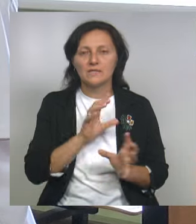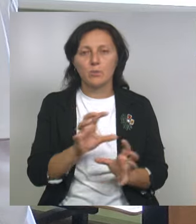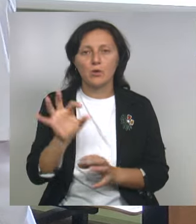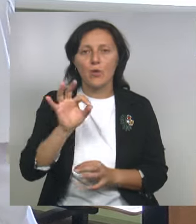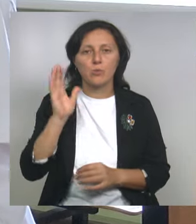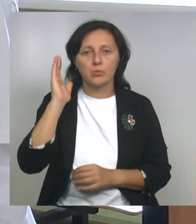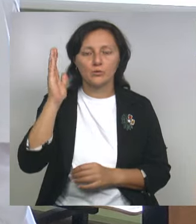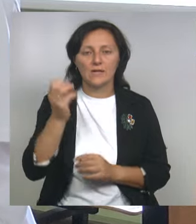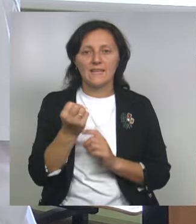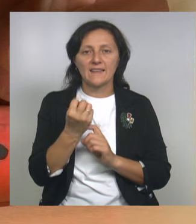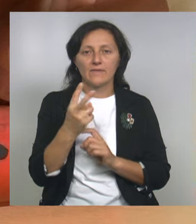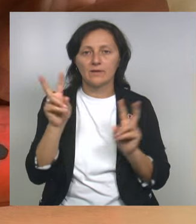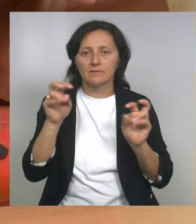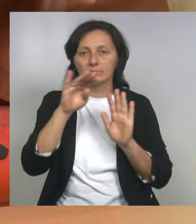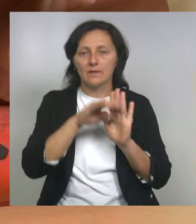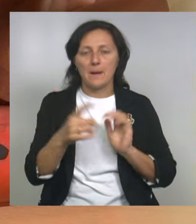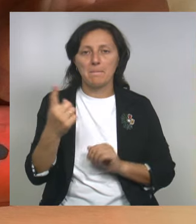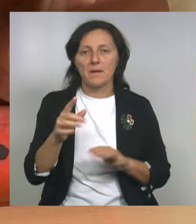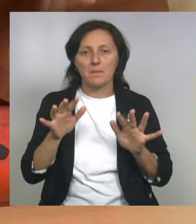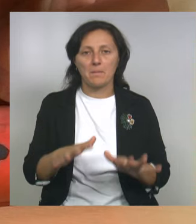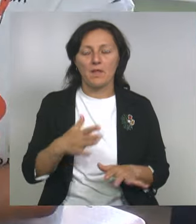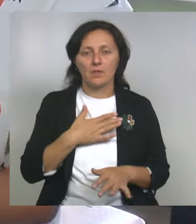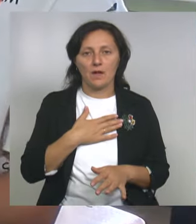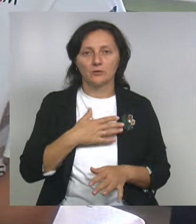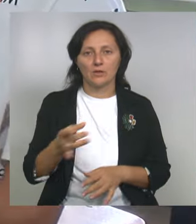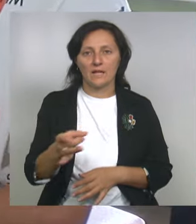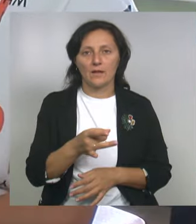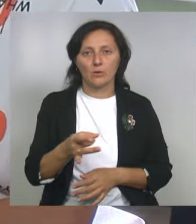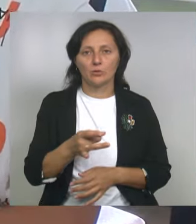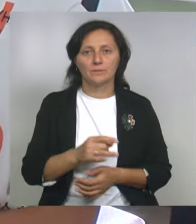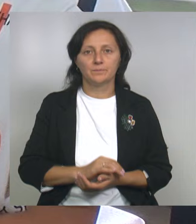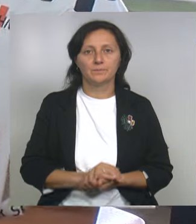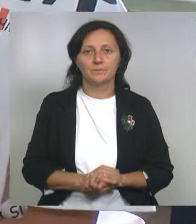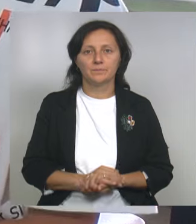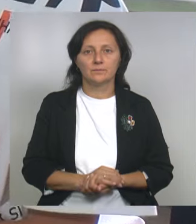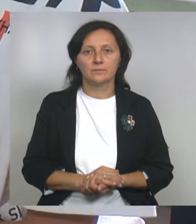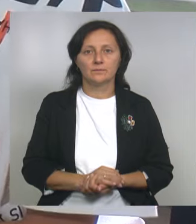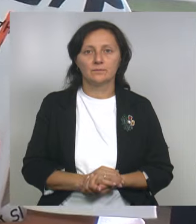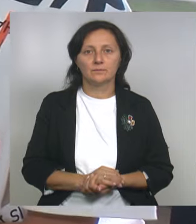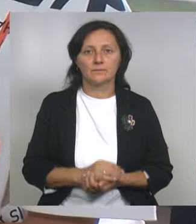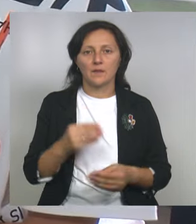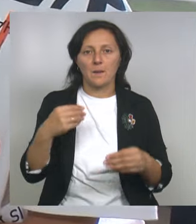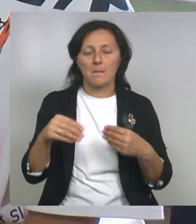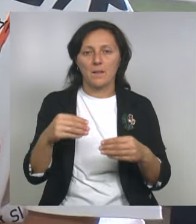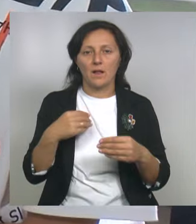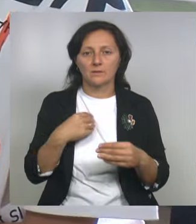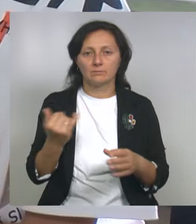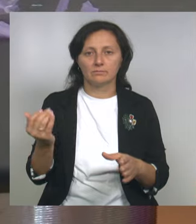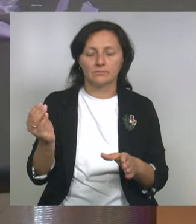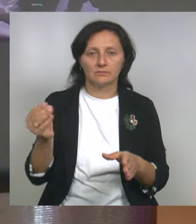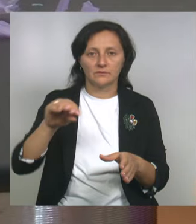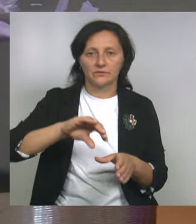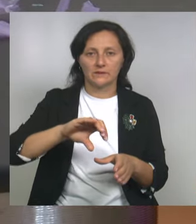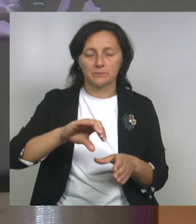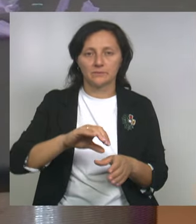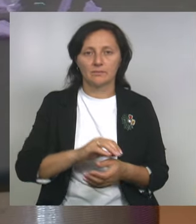одной из 12 номинаций первое место у ребят из нашего региона. Высыпаем смесь пластика на пластину